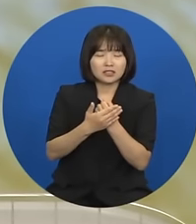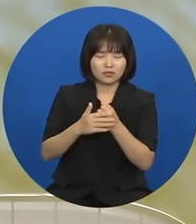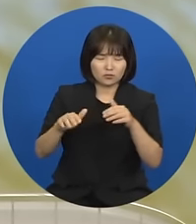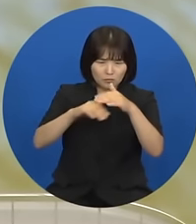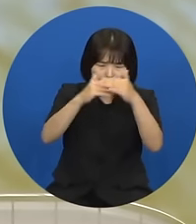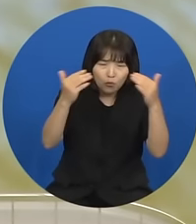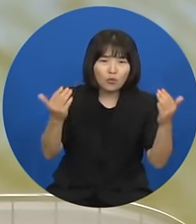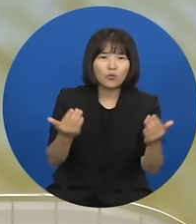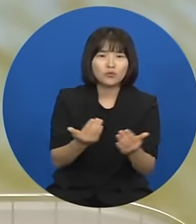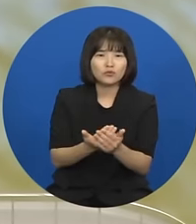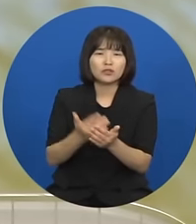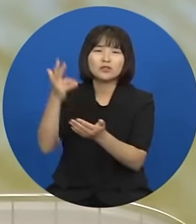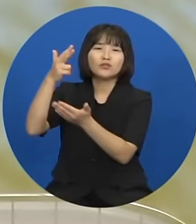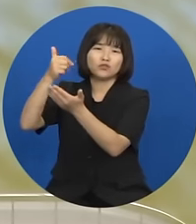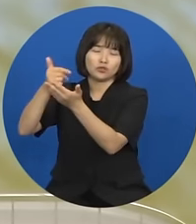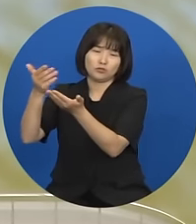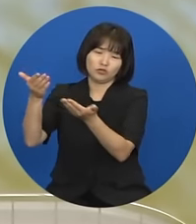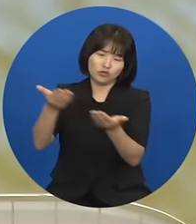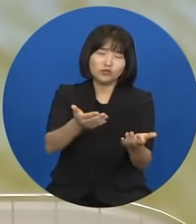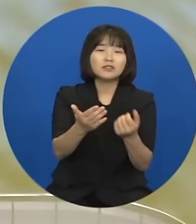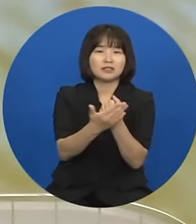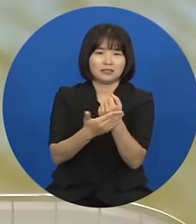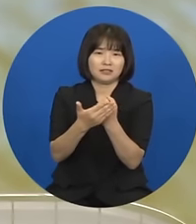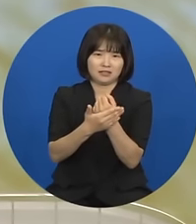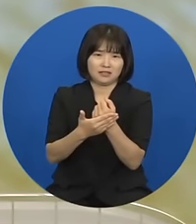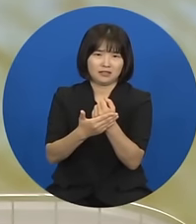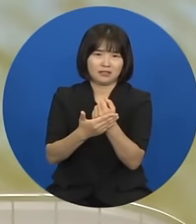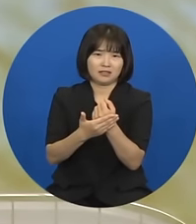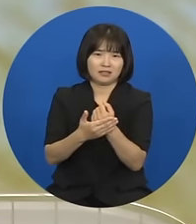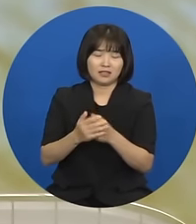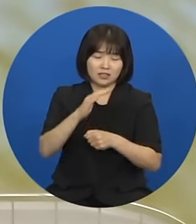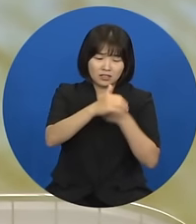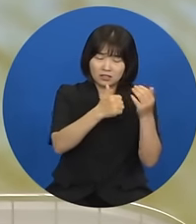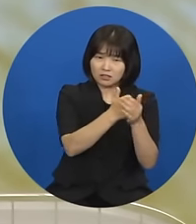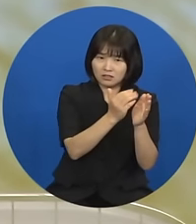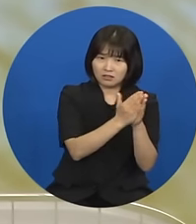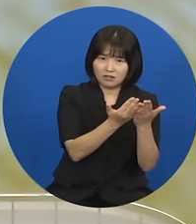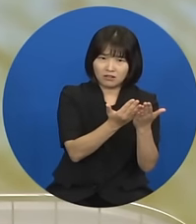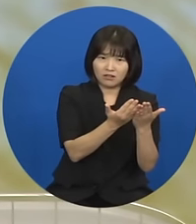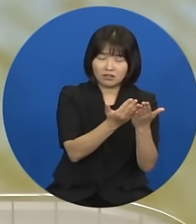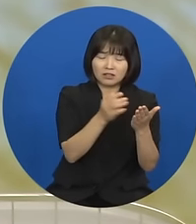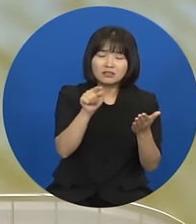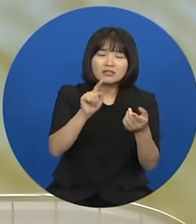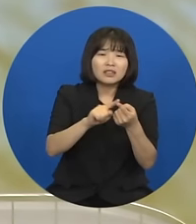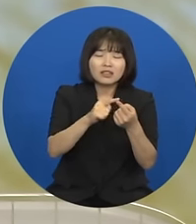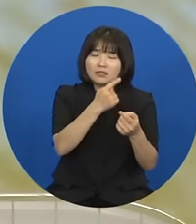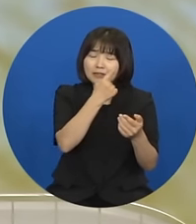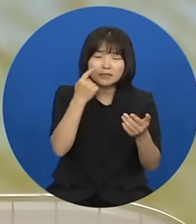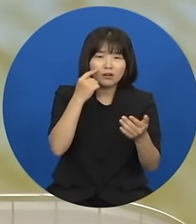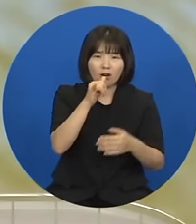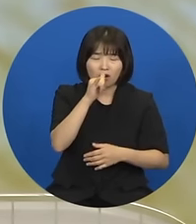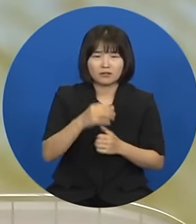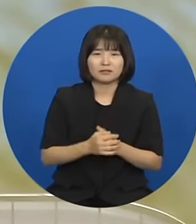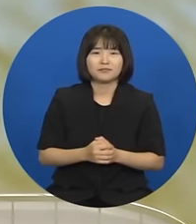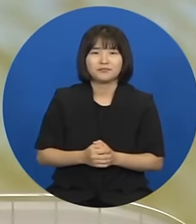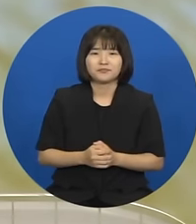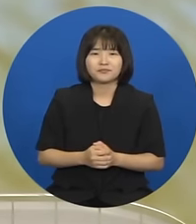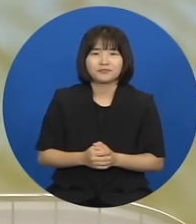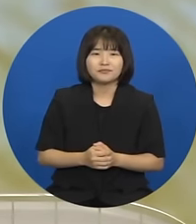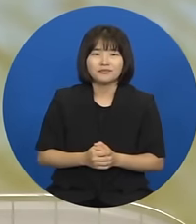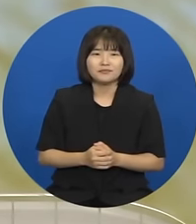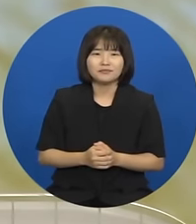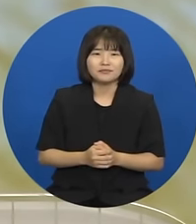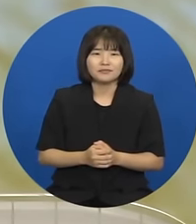모두에게 주님이 주신 은혜입니다. 성경이 이것을 증거하고 있어요. 요한일서 4장 9절에서